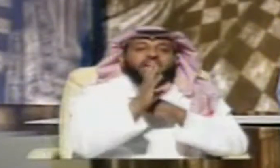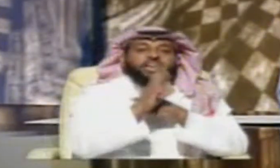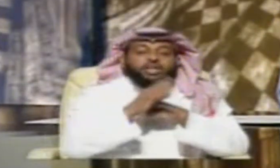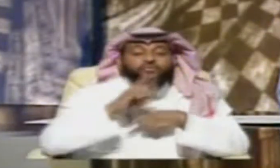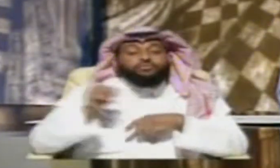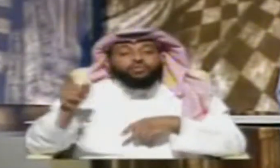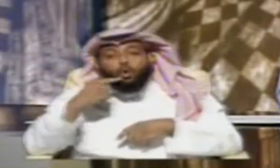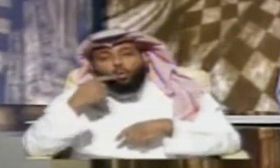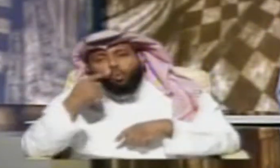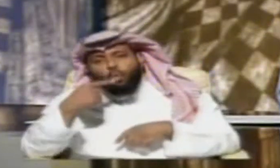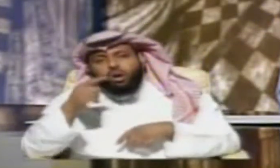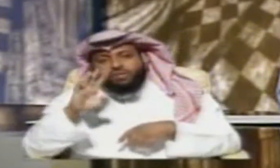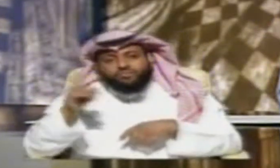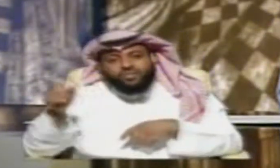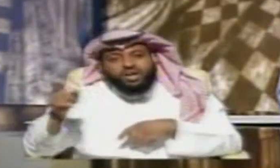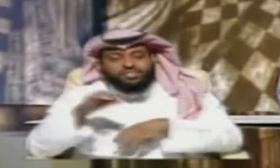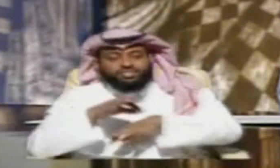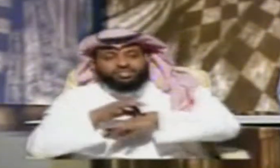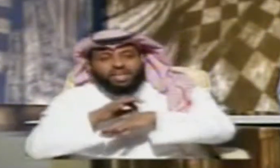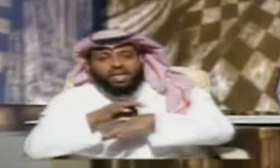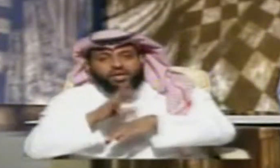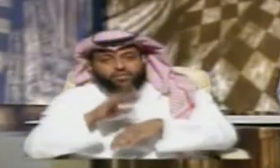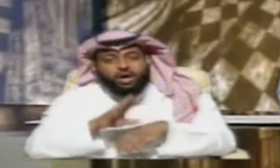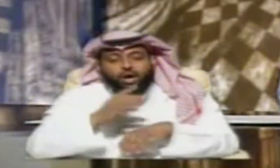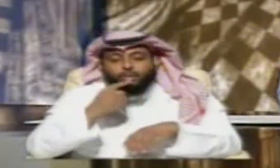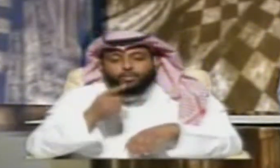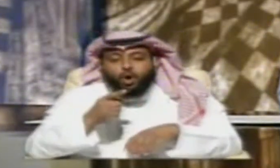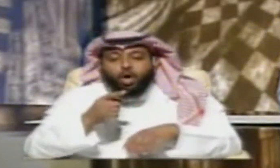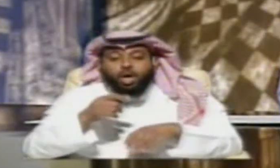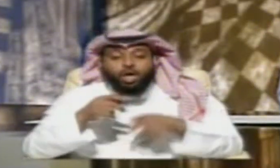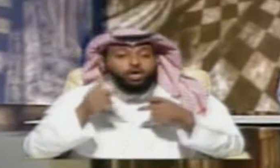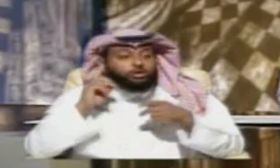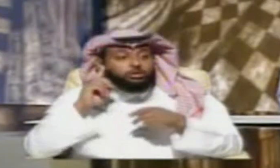أهلنا هناك من يمسك الصيام على